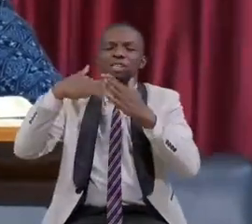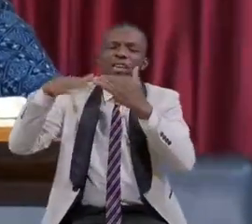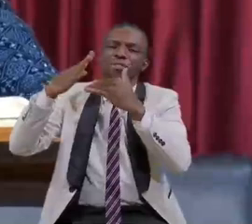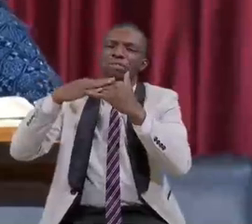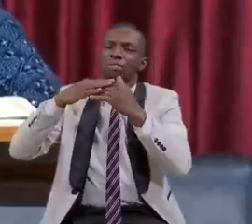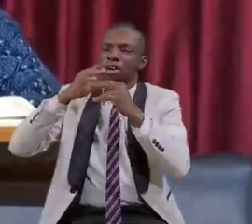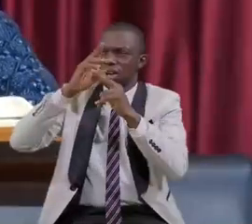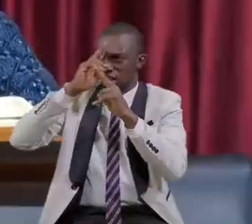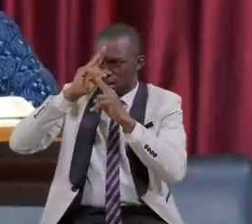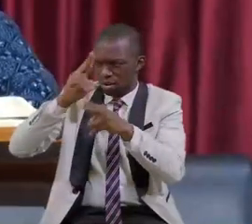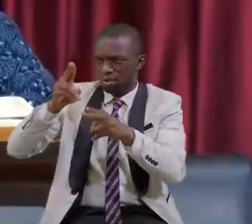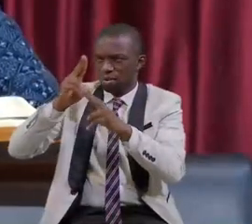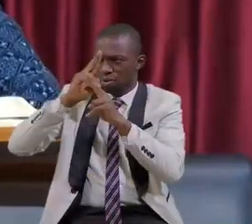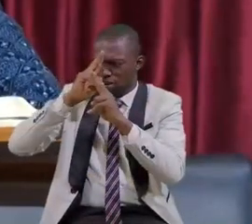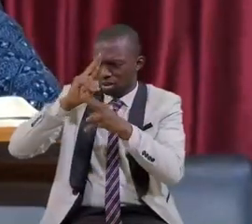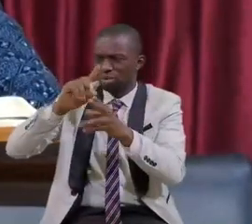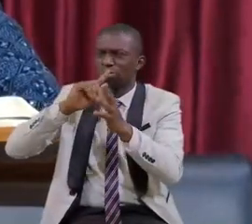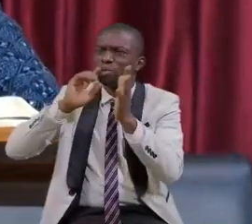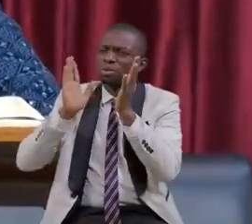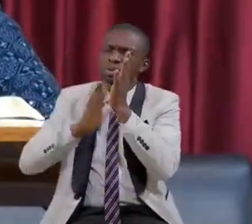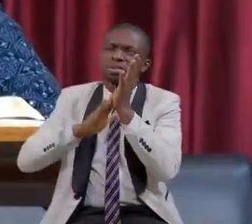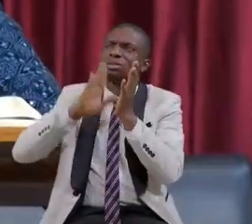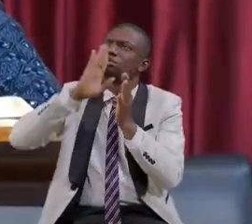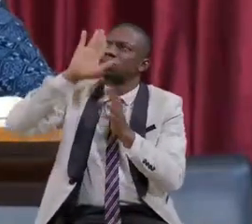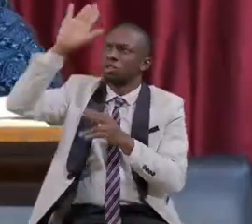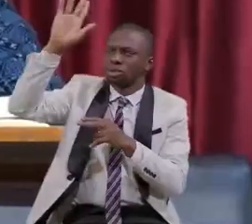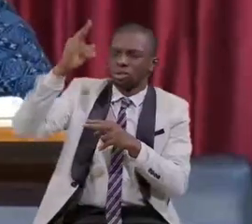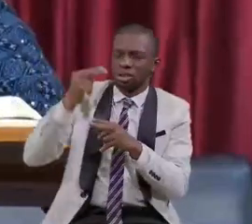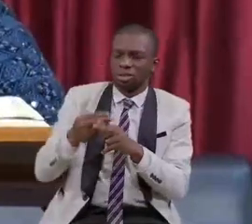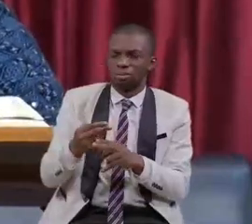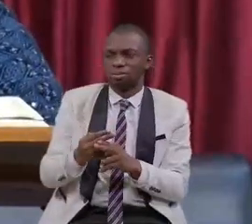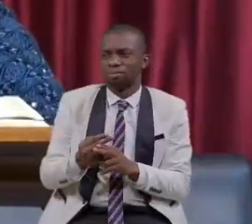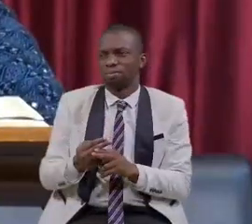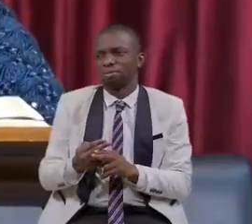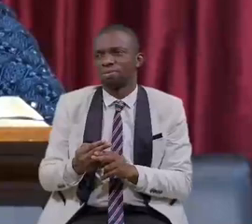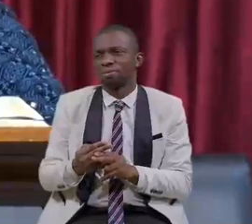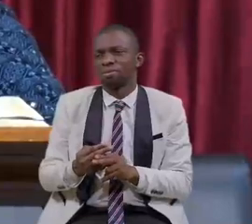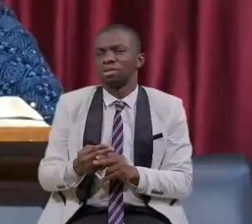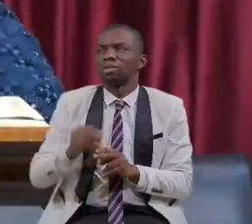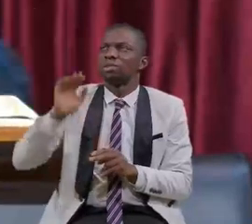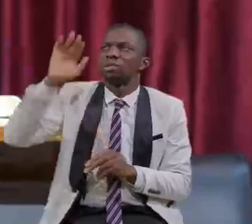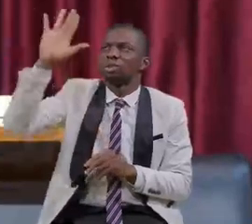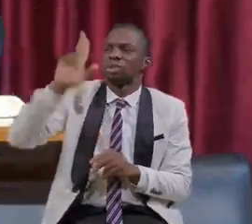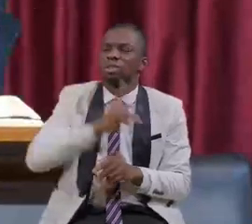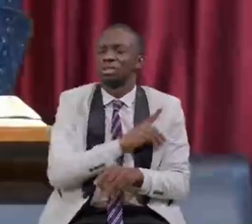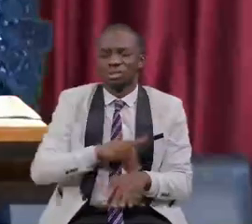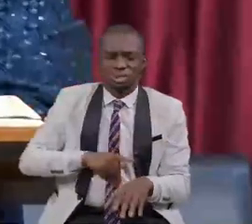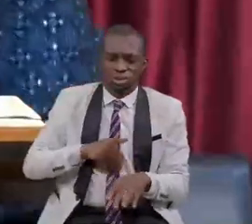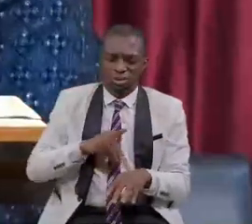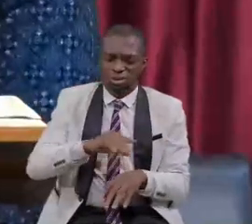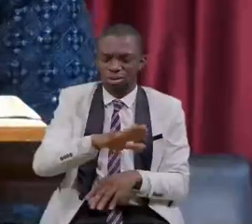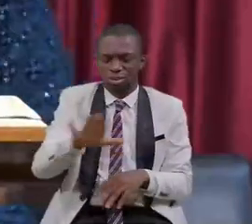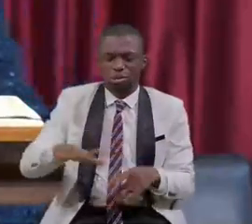Que ton nom soit sanctifié, exalté, glorifié. Que ton règne vienne.